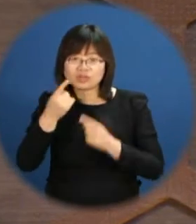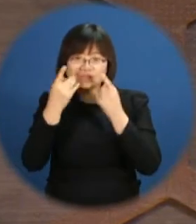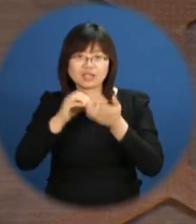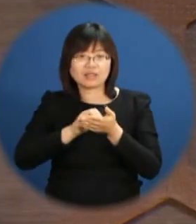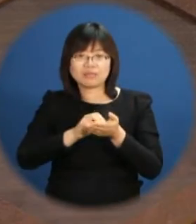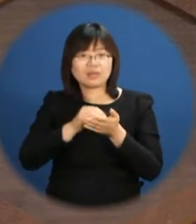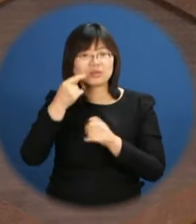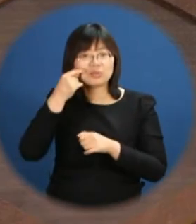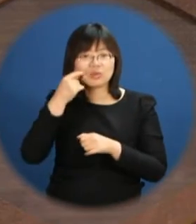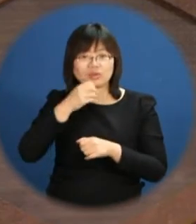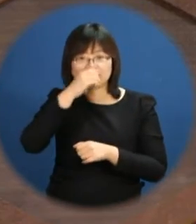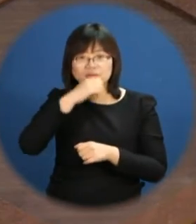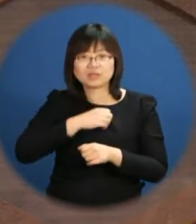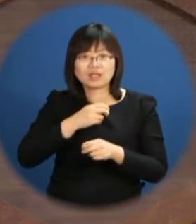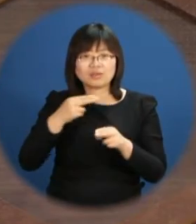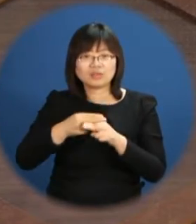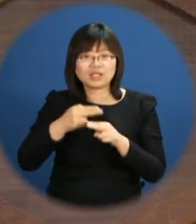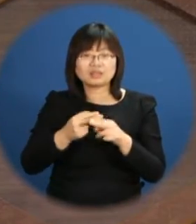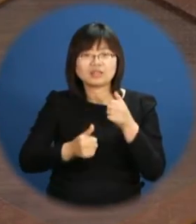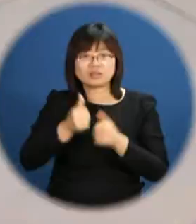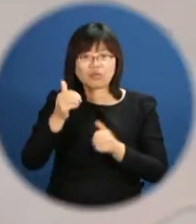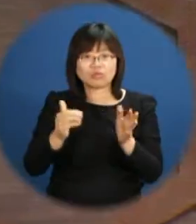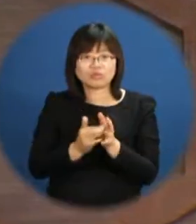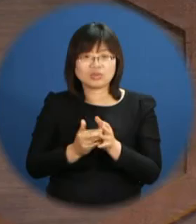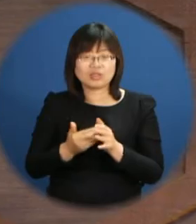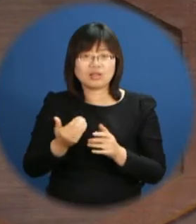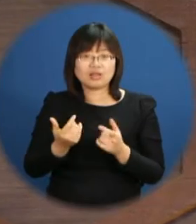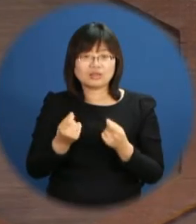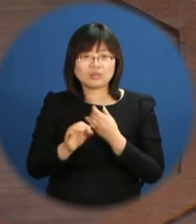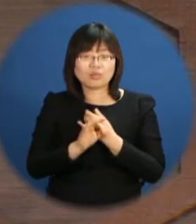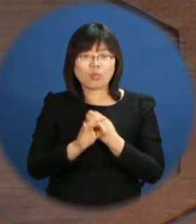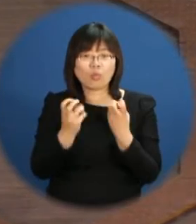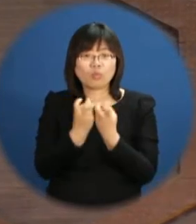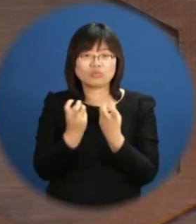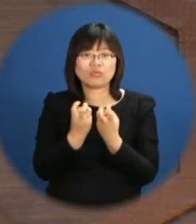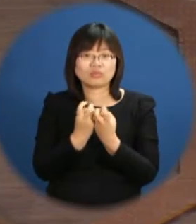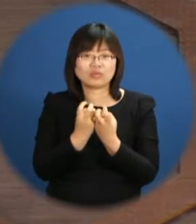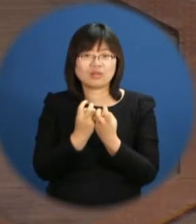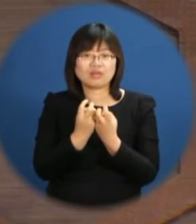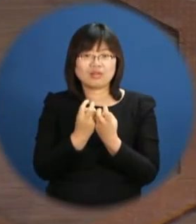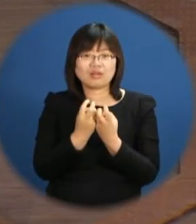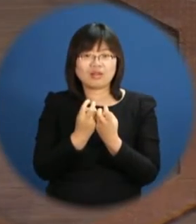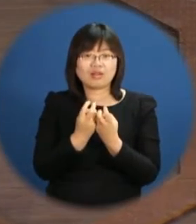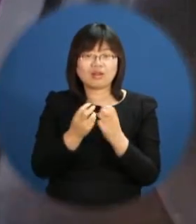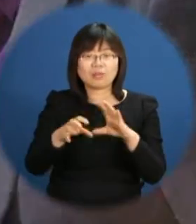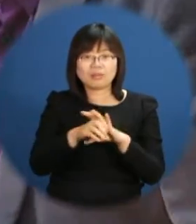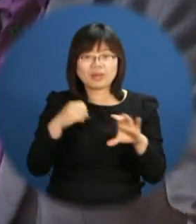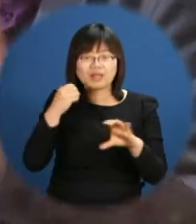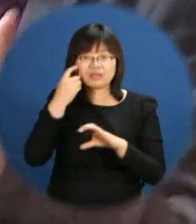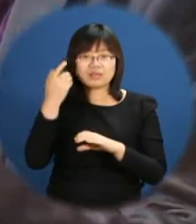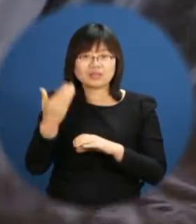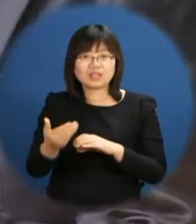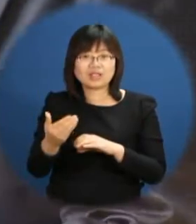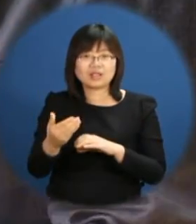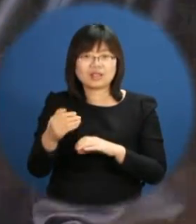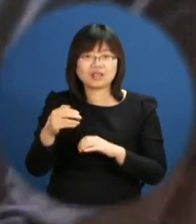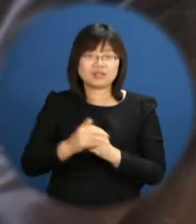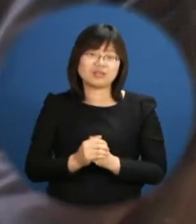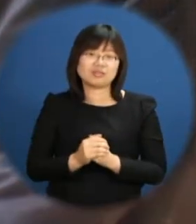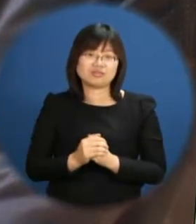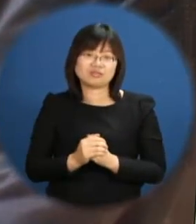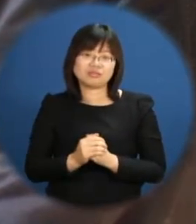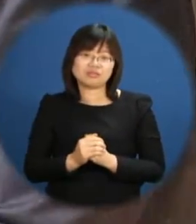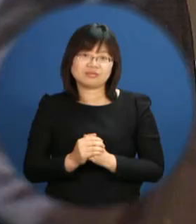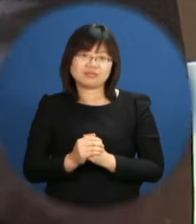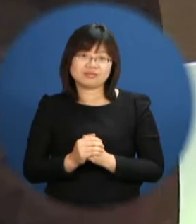못 가봤고 그냥 2억 에서 실험했습니다 그럼 그걸 어떻게 빼 낼 것이냐 조용 은 아니지만 좀